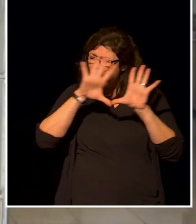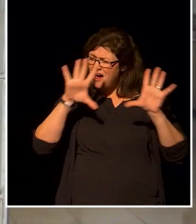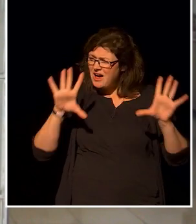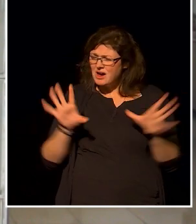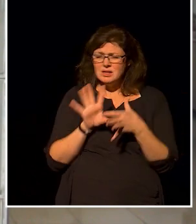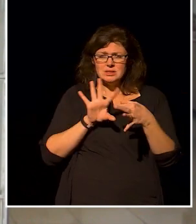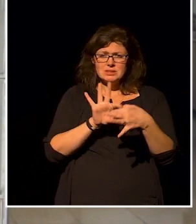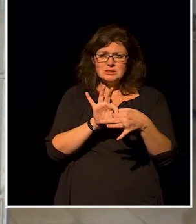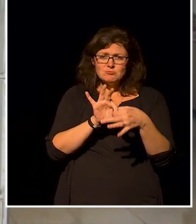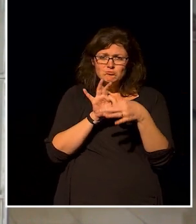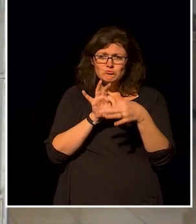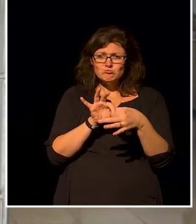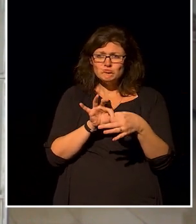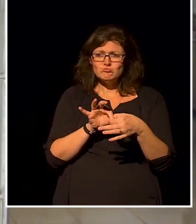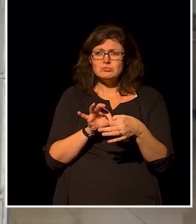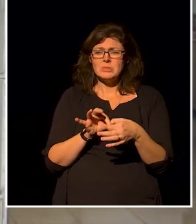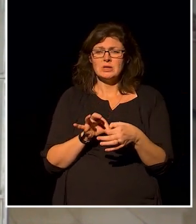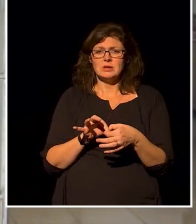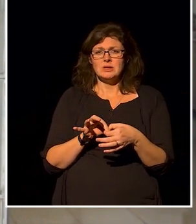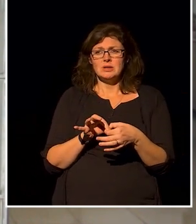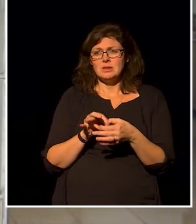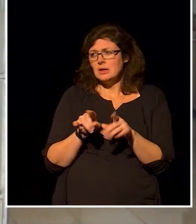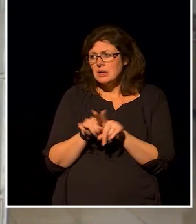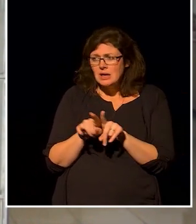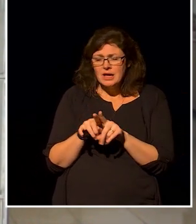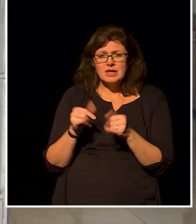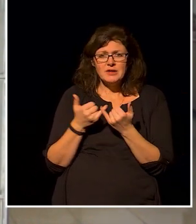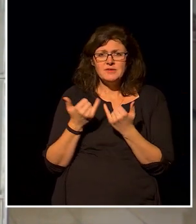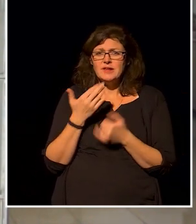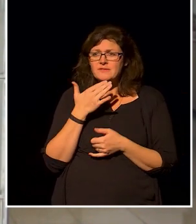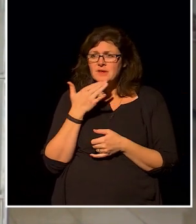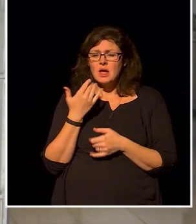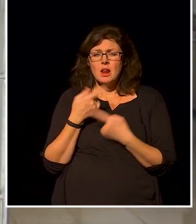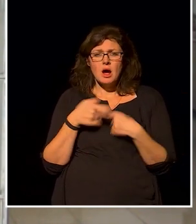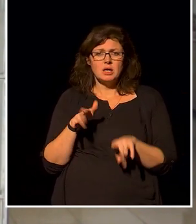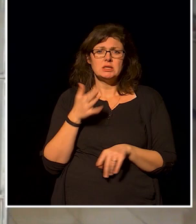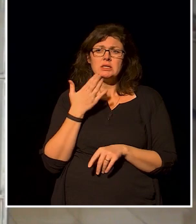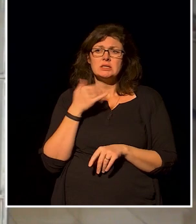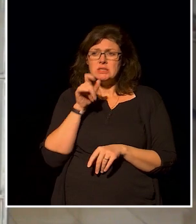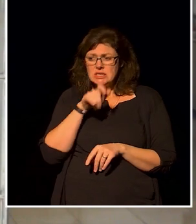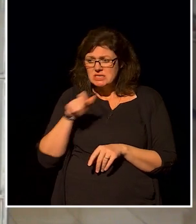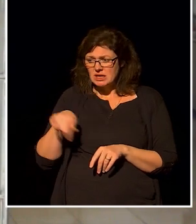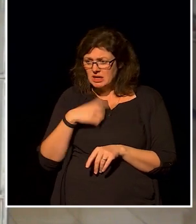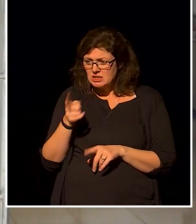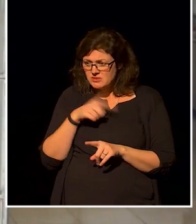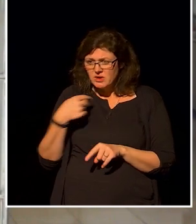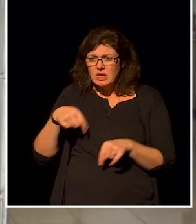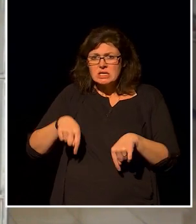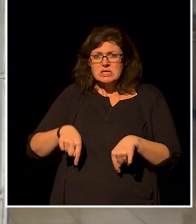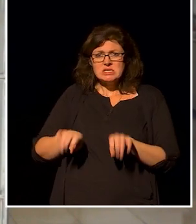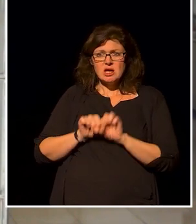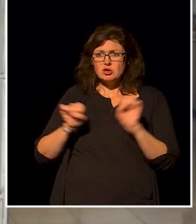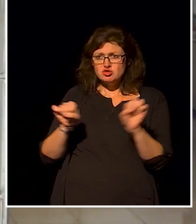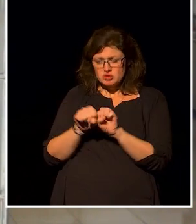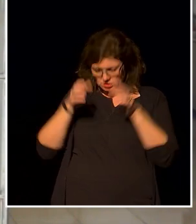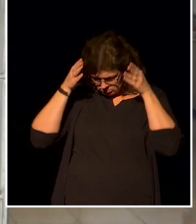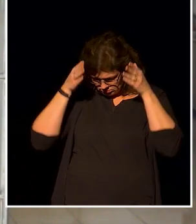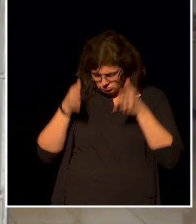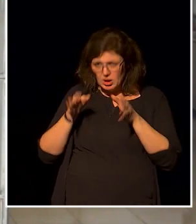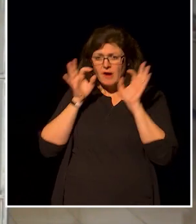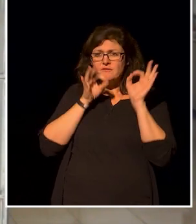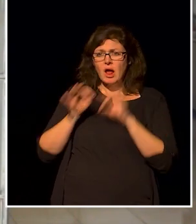dass ich wie viele andere Israelis uns natürlich auf diesen Staat verlassen haben und dass wir